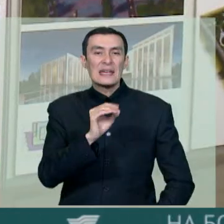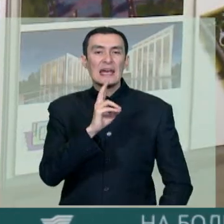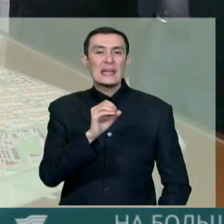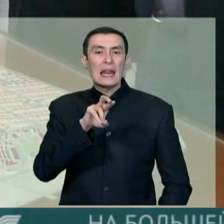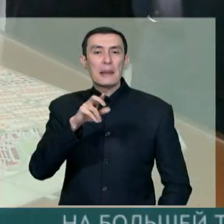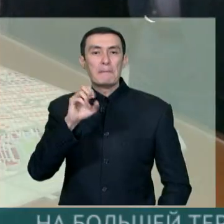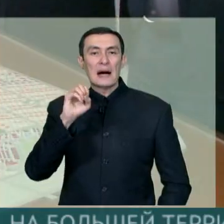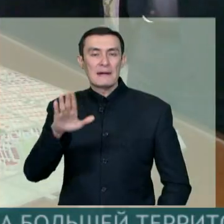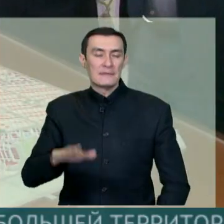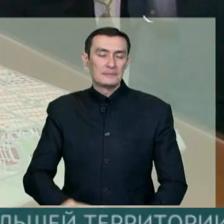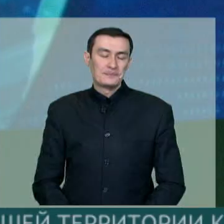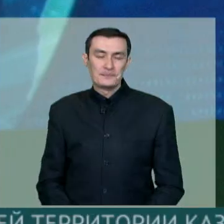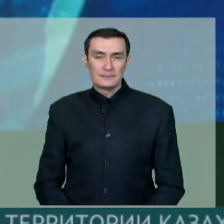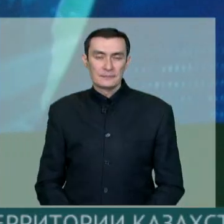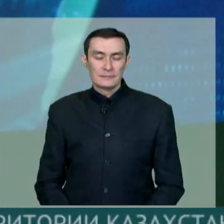Кекильбаева.